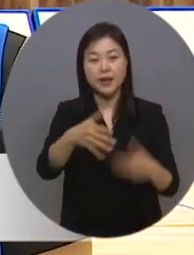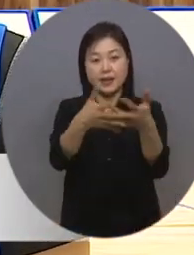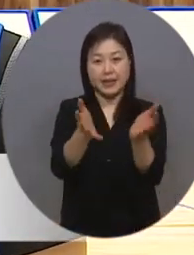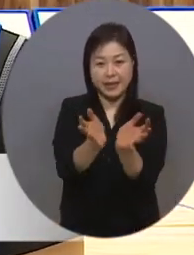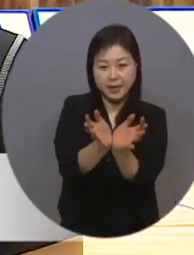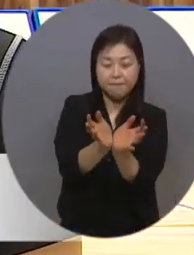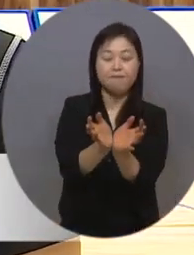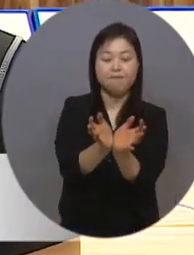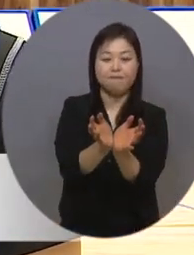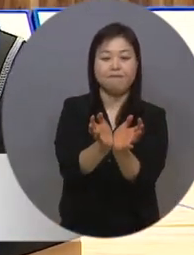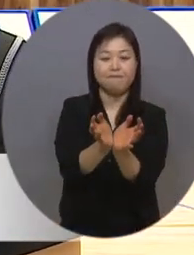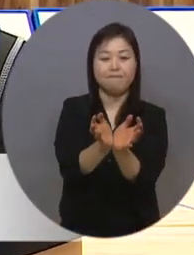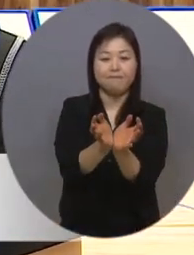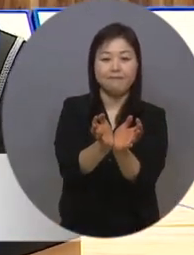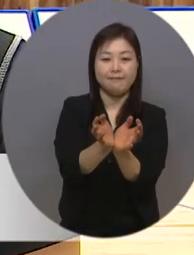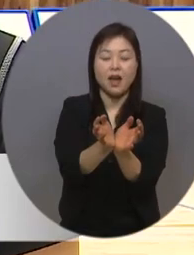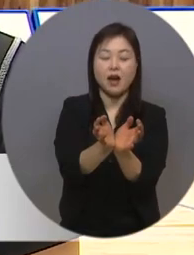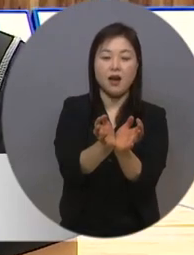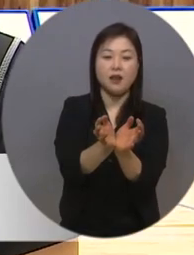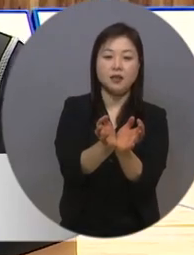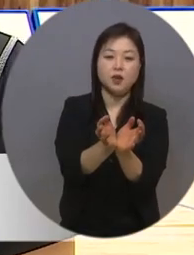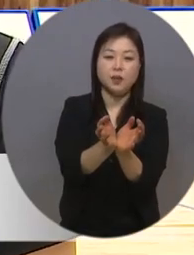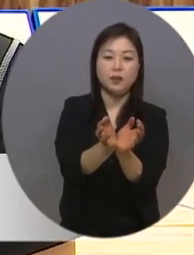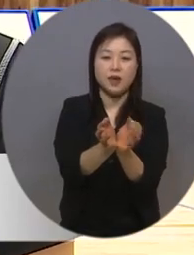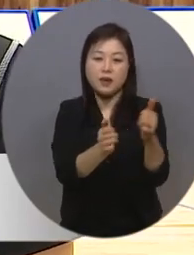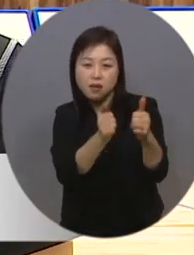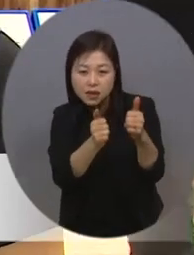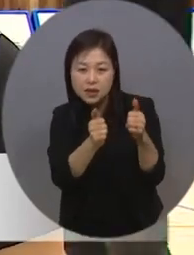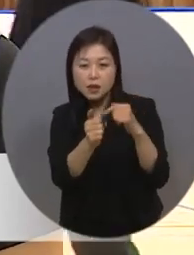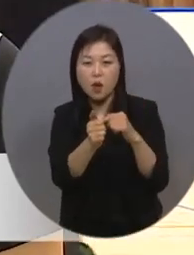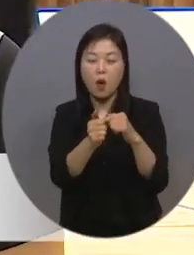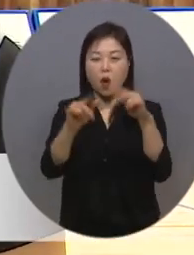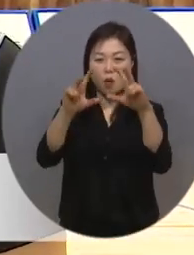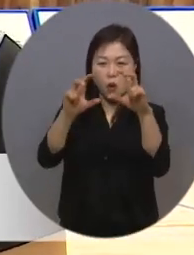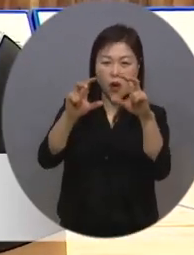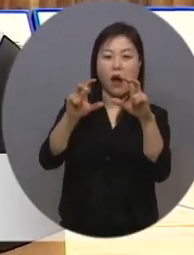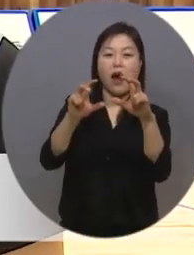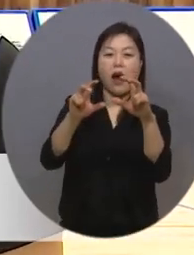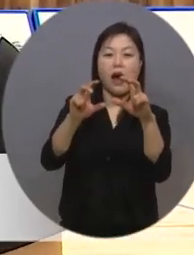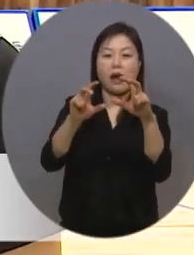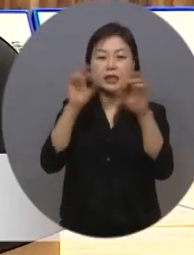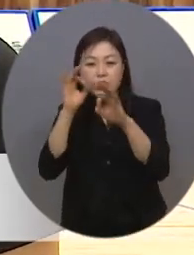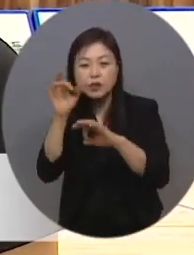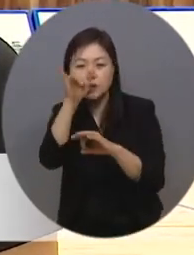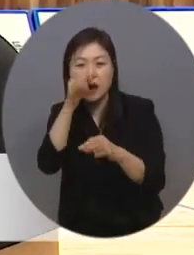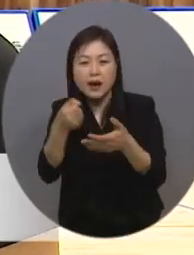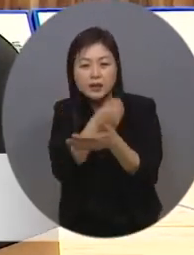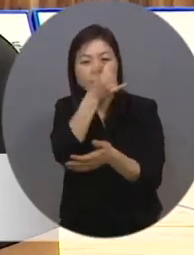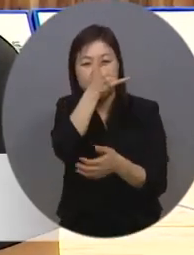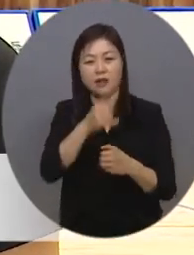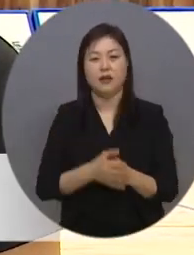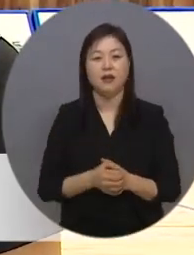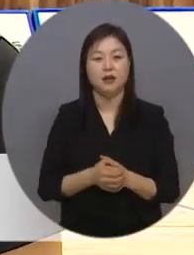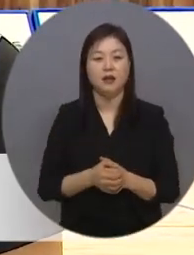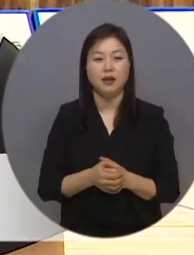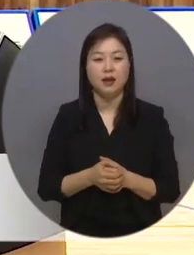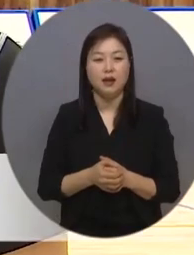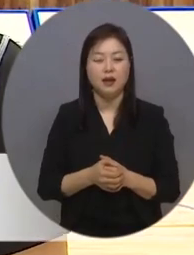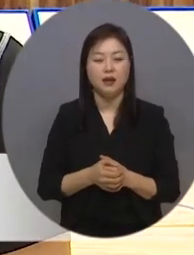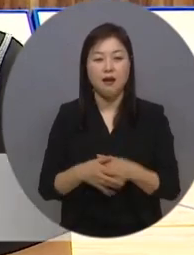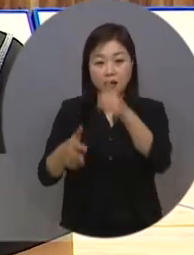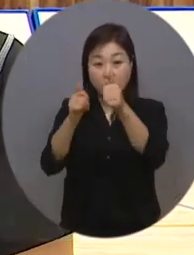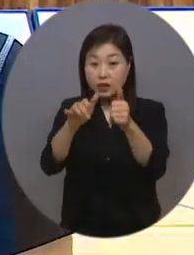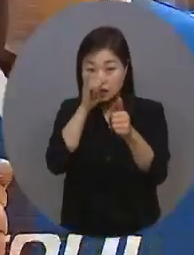팀플레이를 좀 놓치고 골을 놓쳐서 좀 아쉬웠다고 생각됩니다. 경기 있다는 거는 들어가지고 좀 개인 연습을